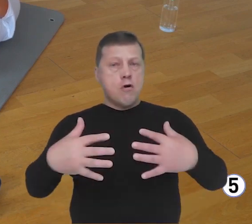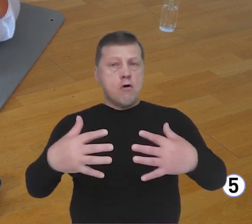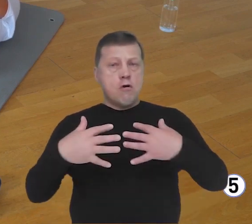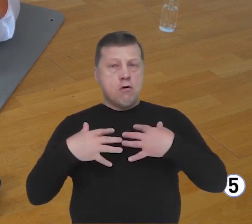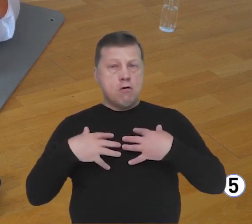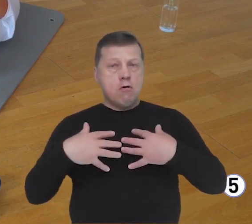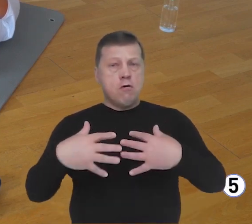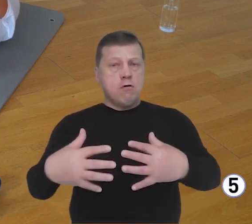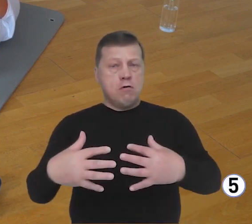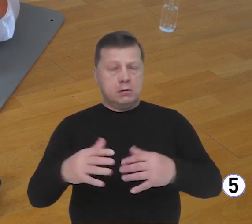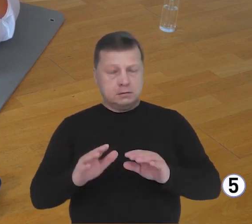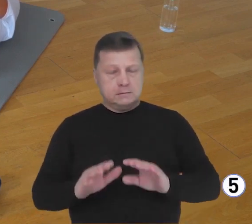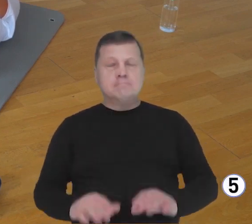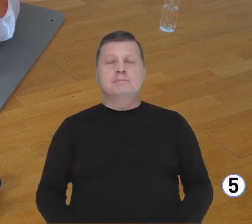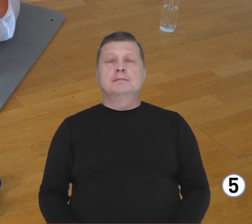Oddychamy głęboko.